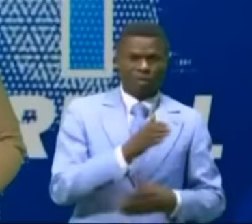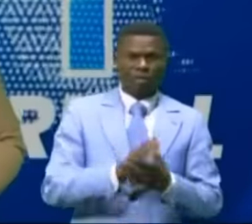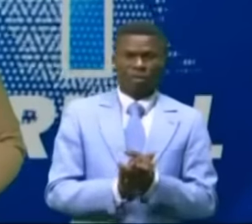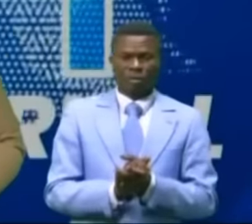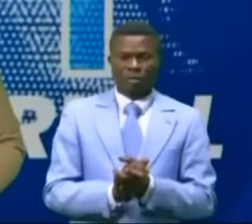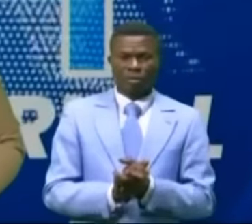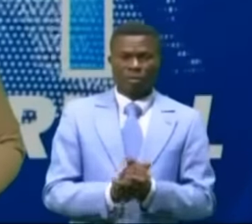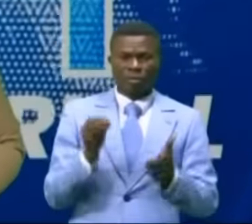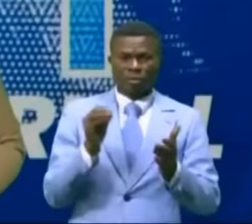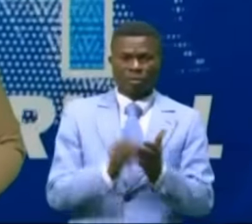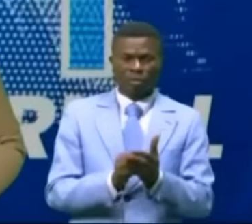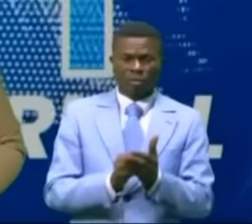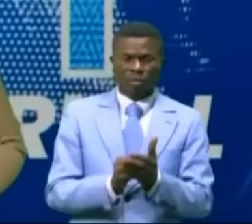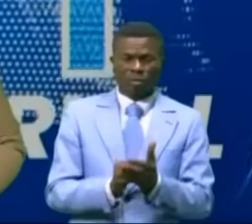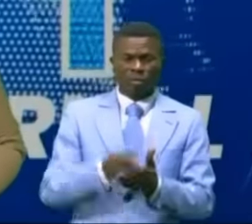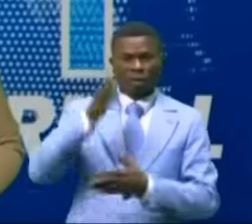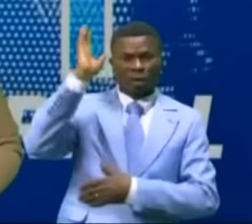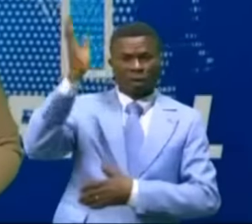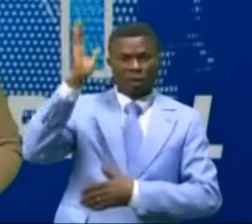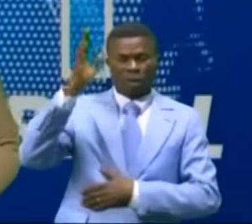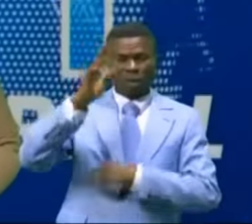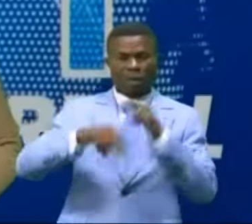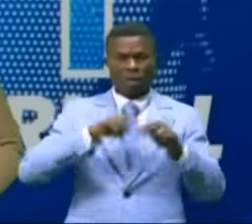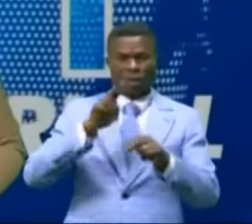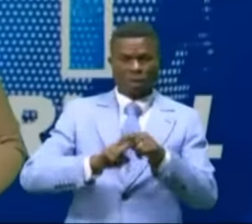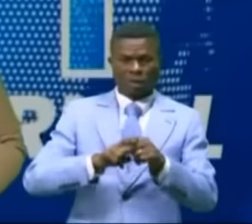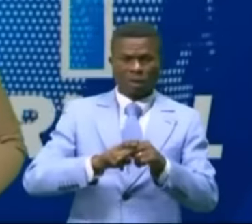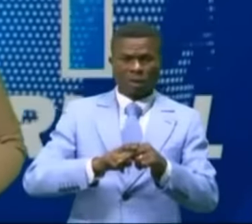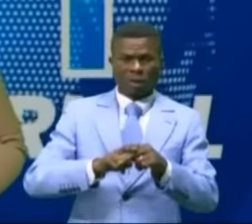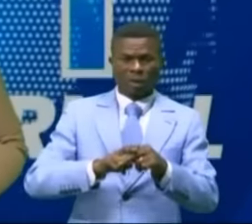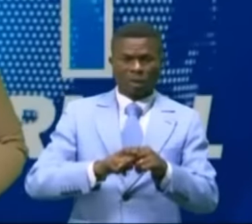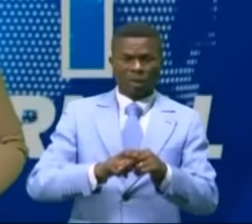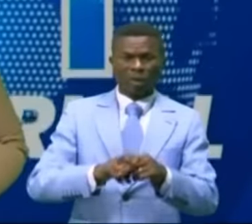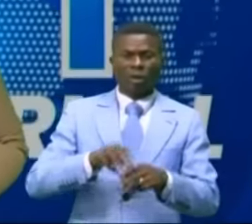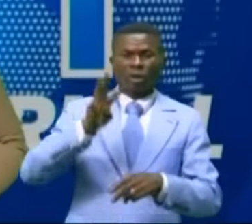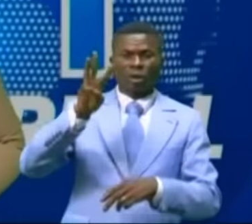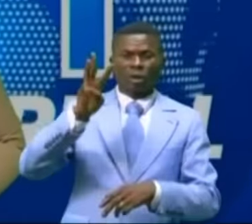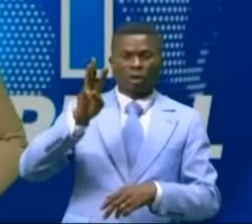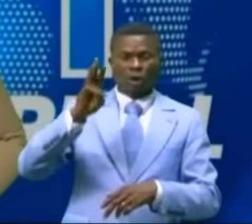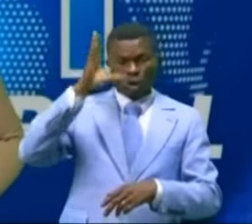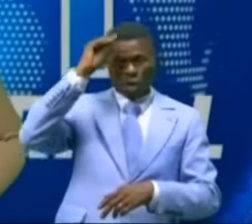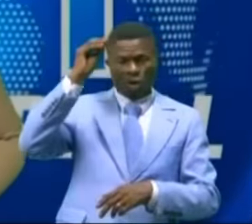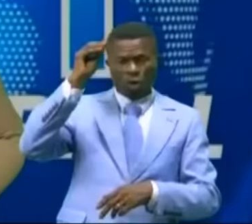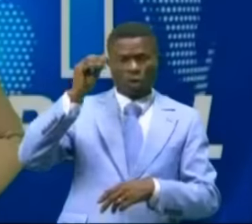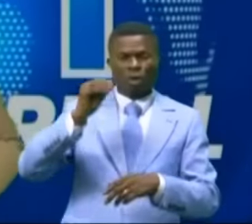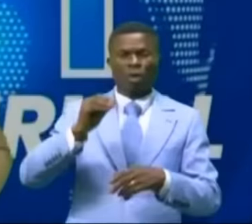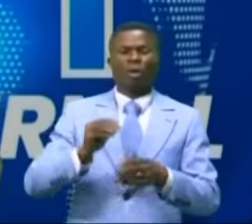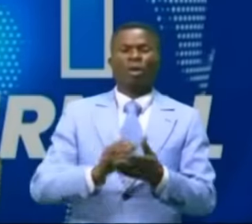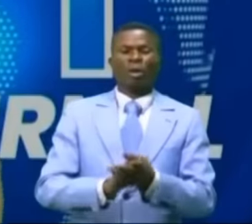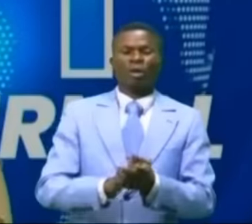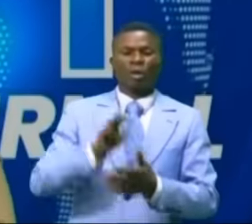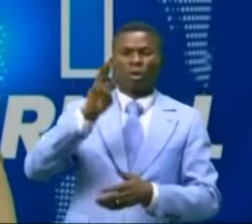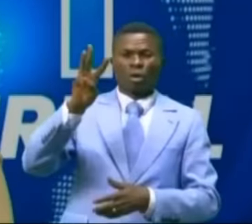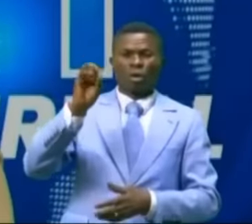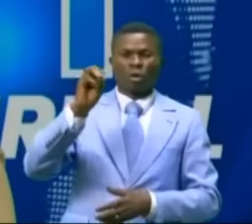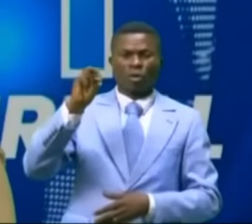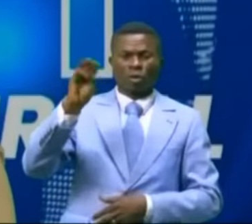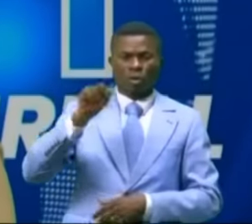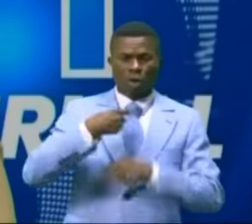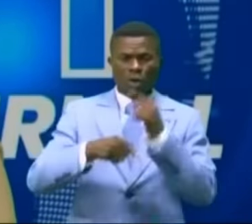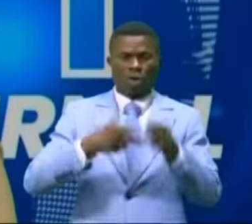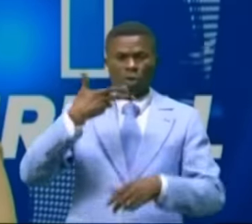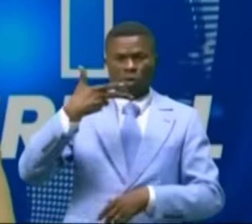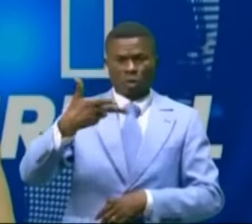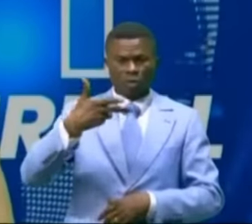Et il y a également cette conférence nationale dénommée Women Mining DRC, Women DRC, ouverte mercredi.